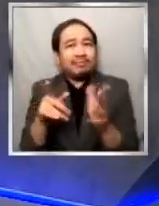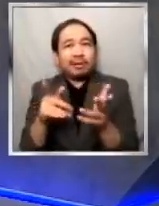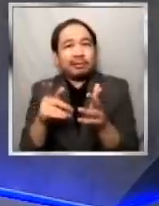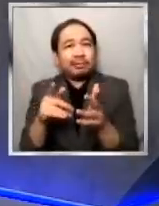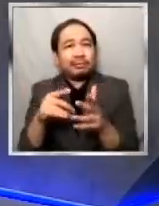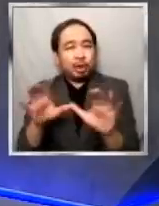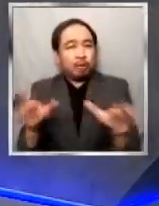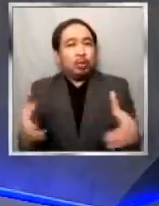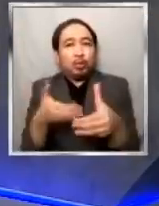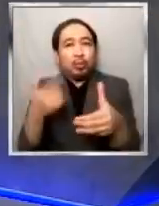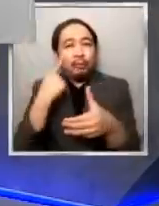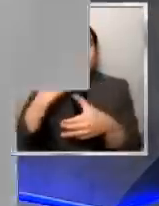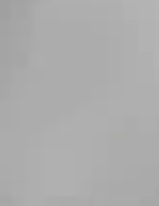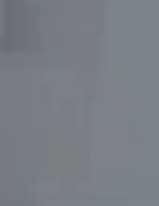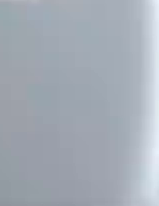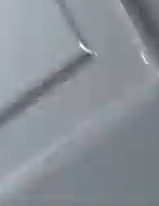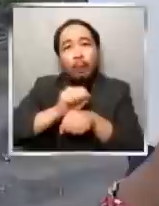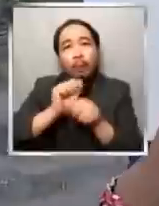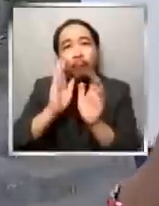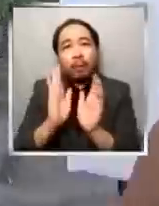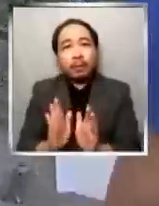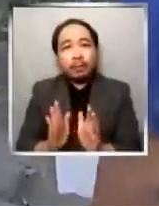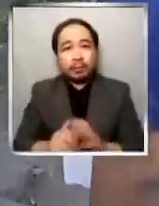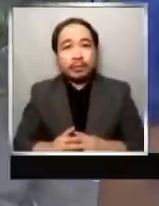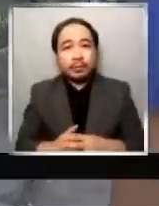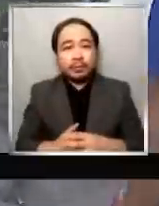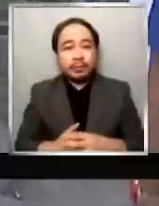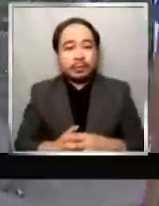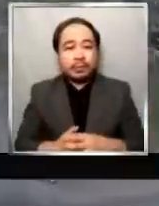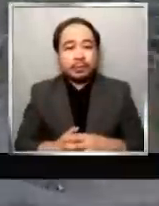si Marisol Abdurrahman.